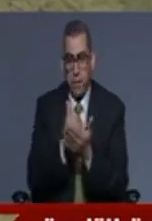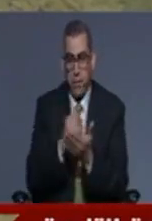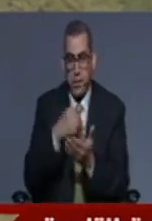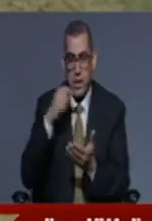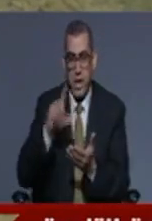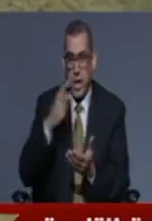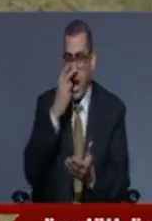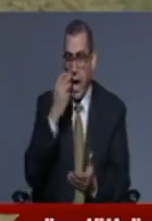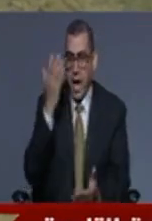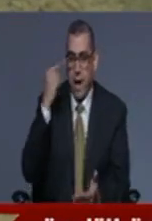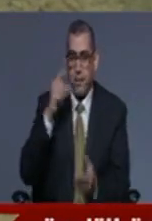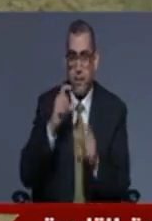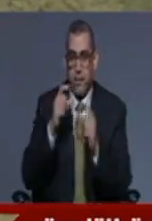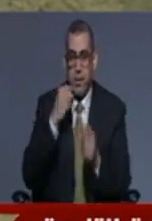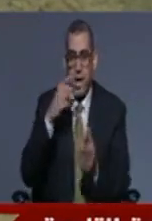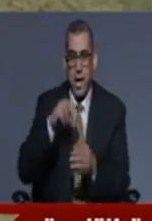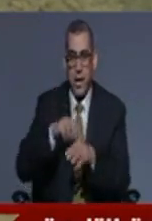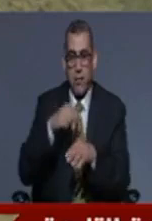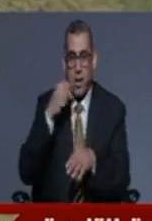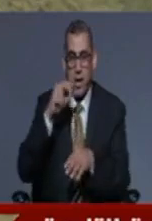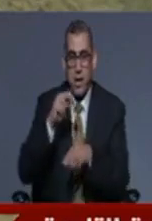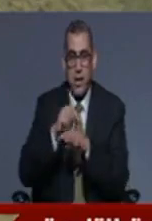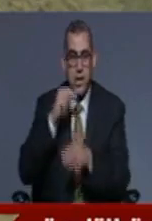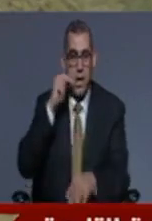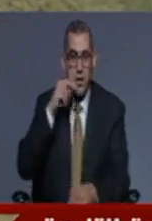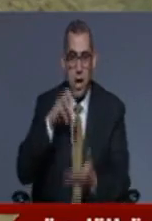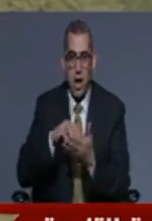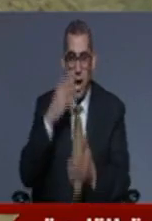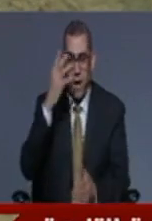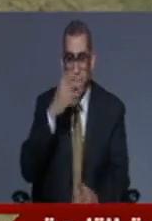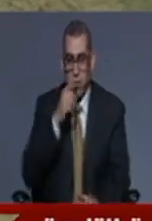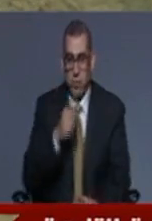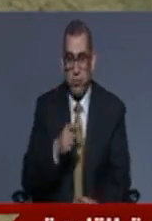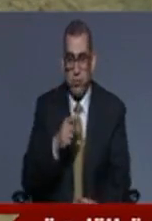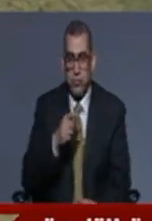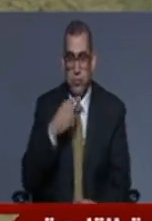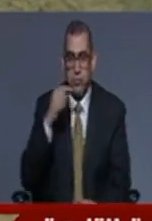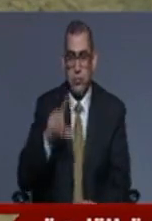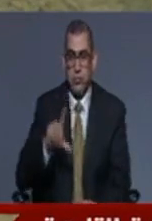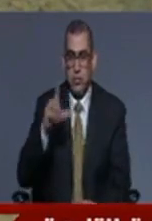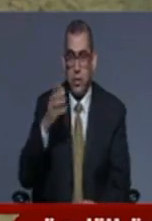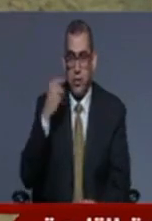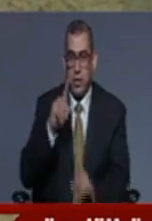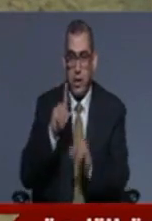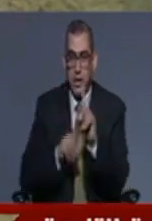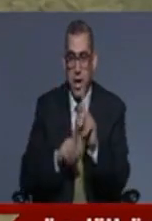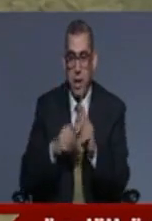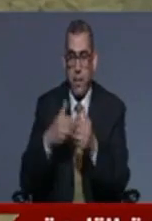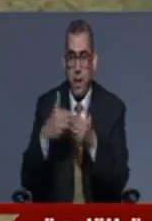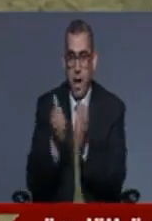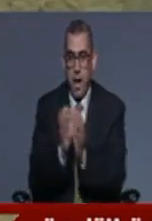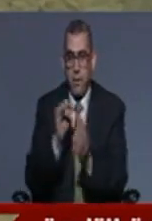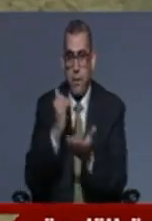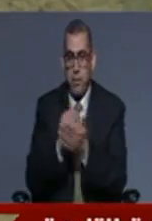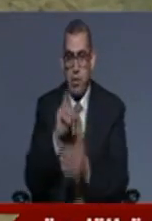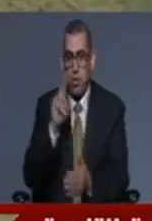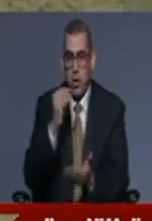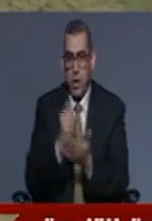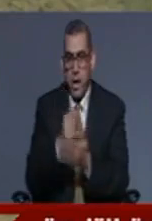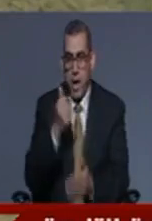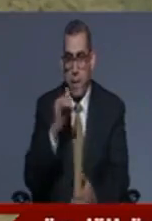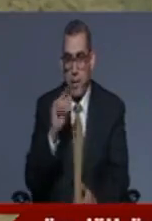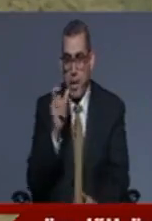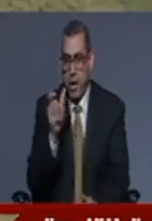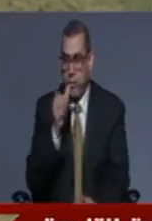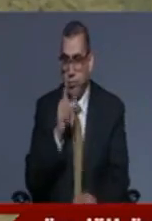لدولة النيجر، السيدة أمينة محمد نائب الأمين العام للأمم المتحدة،